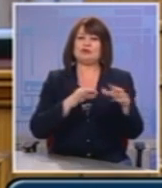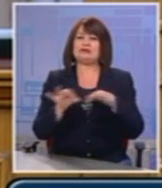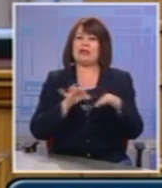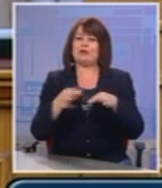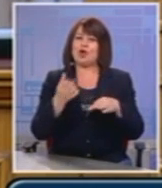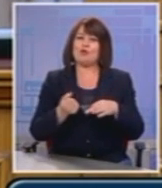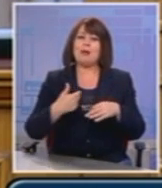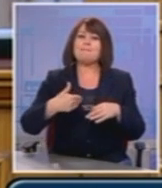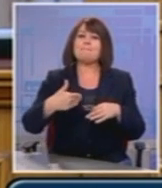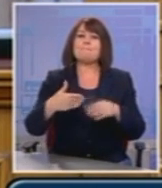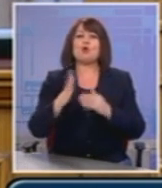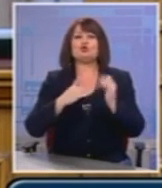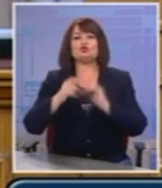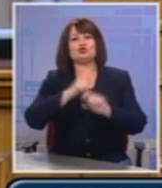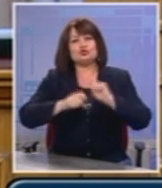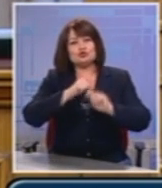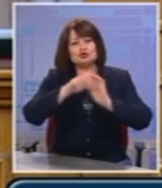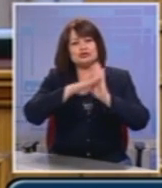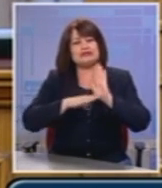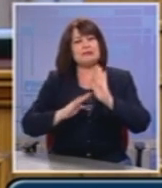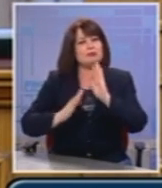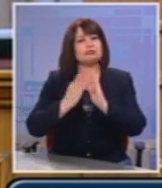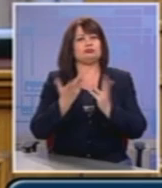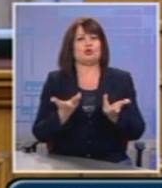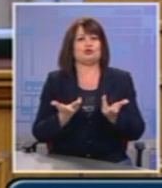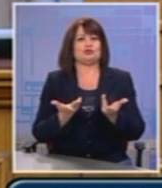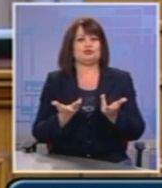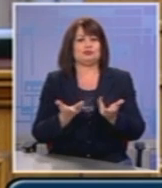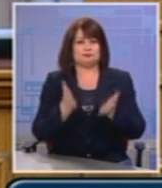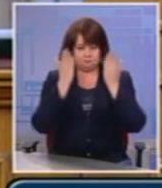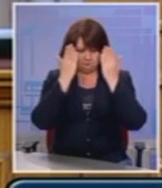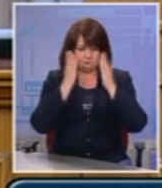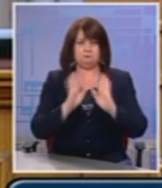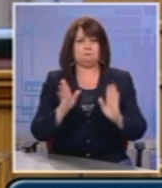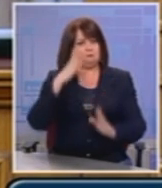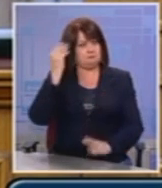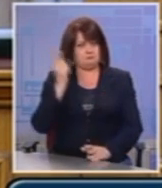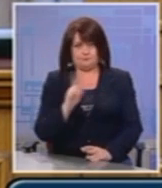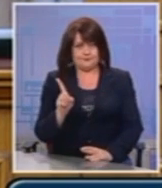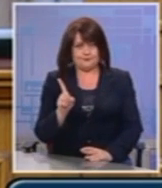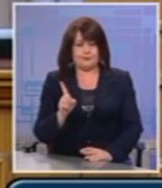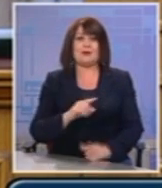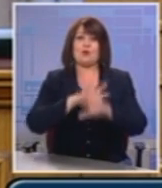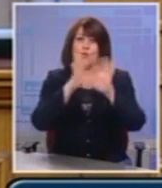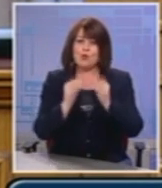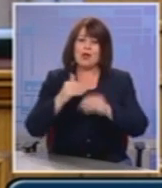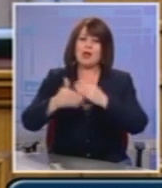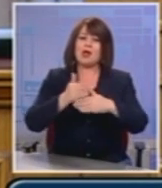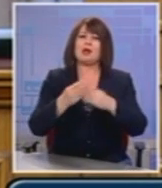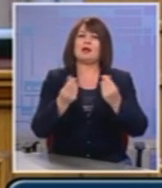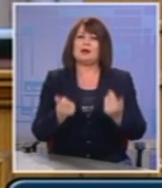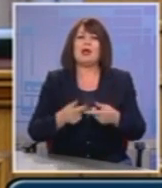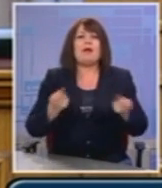γίνει αυτή η ανάταξη του συστήματος όμως να μην έχουμε παρωπίδες και να μην ξεχνούμε ότι η όλη διαδικασία η οποία